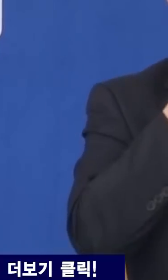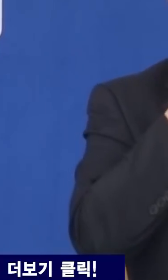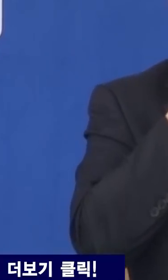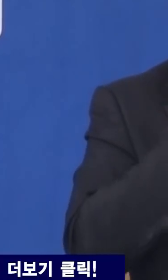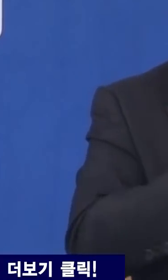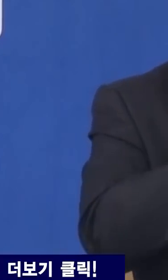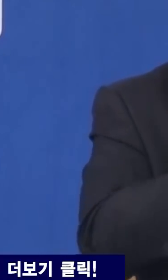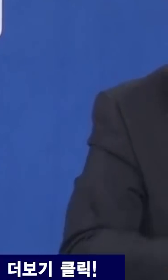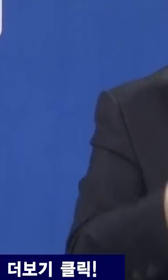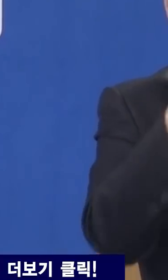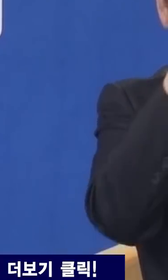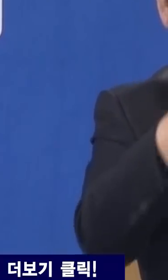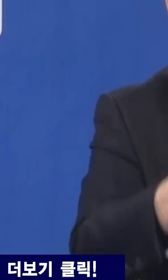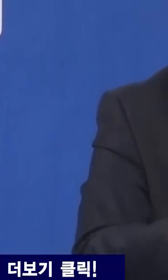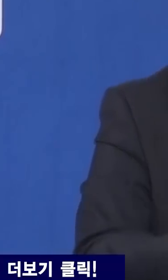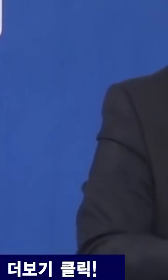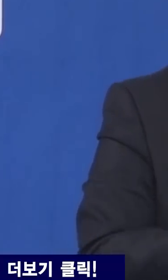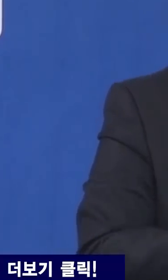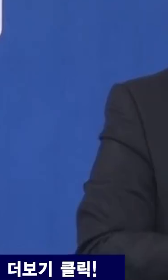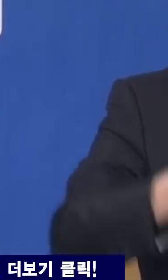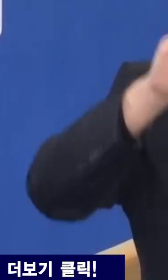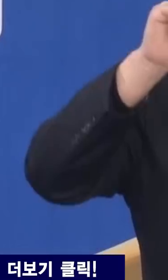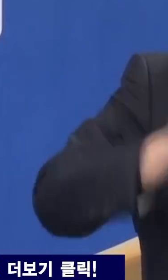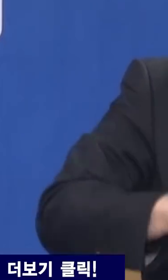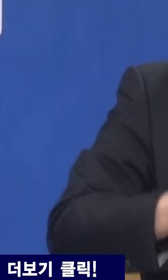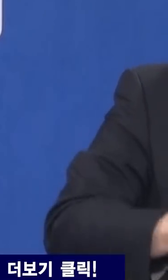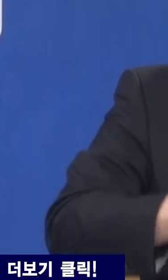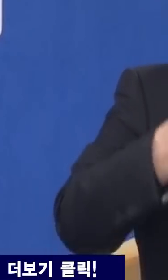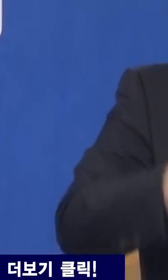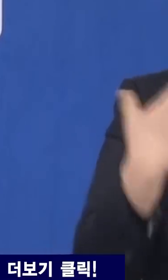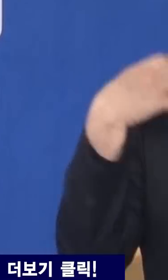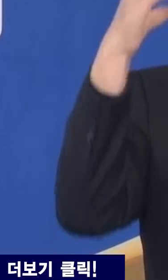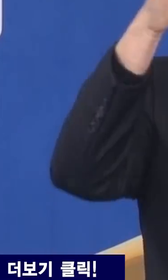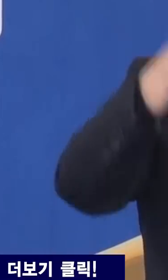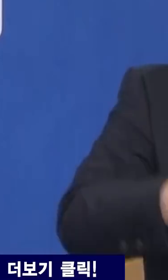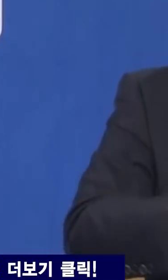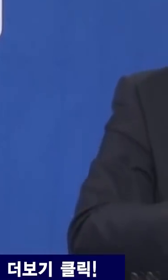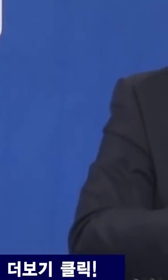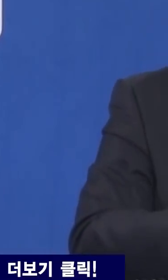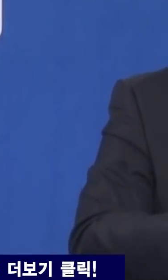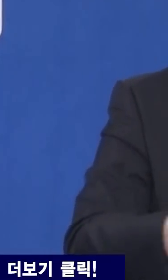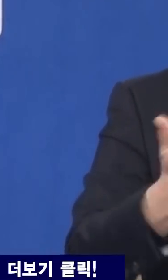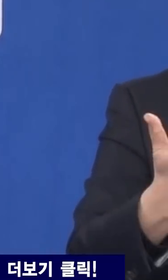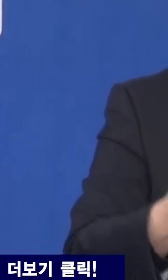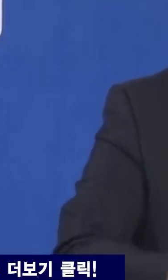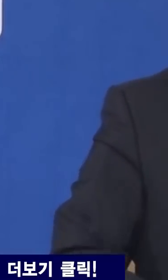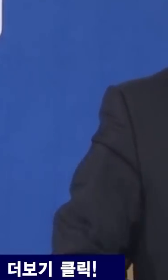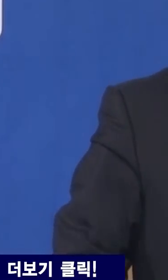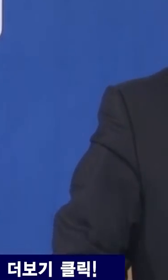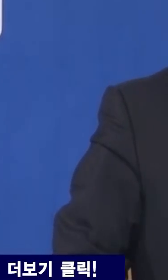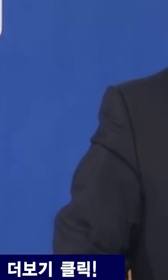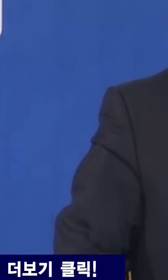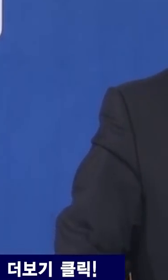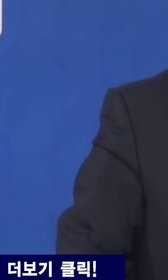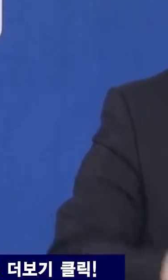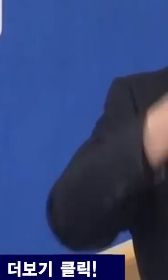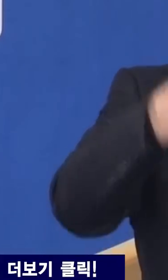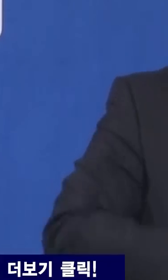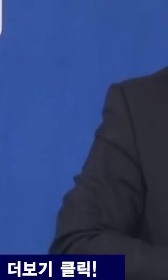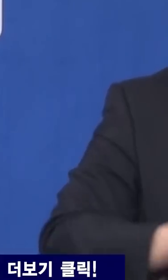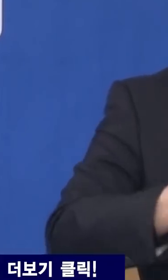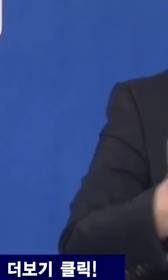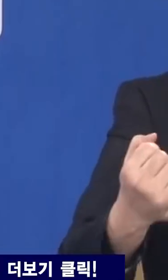이를 계속한다면 그에 상응하는 법적 책임까지 감당해야 할 것입니다. 윤